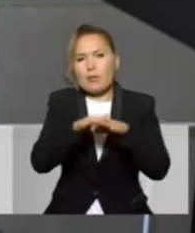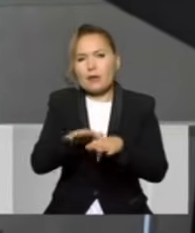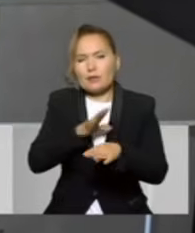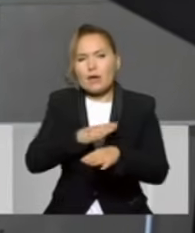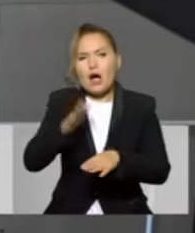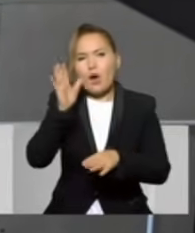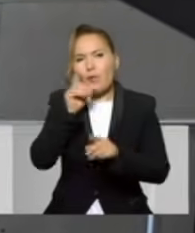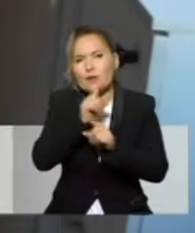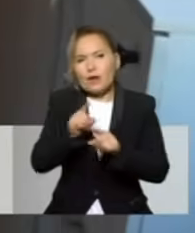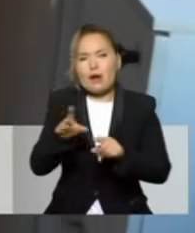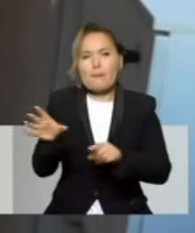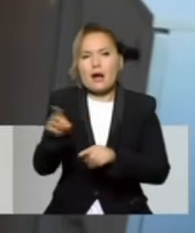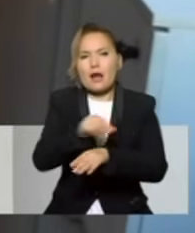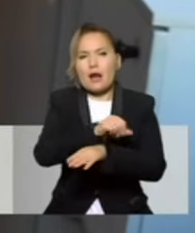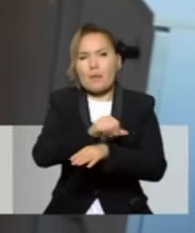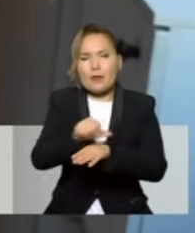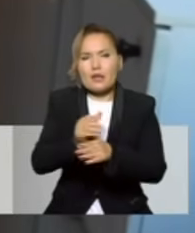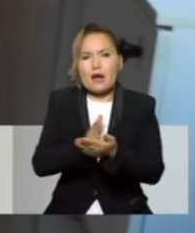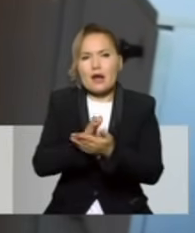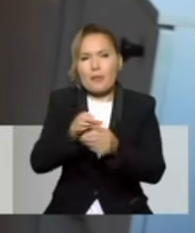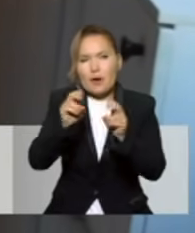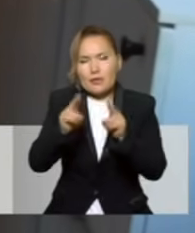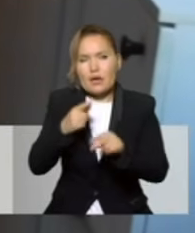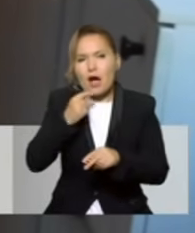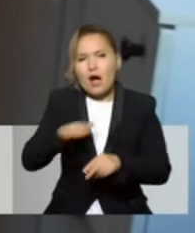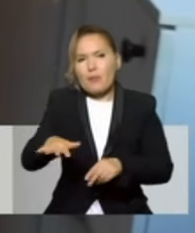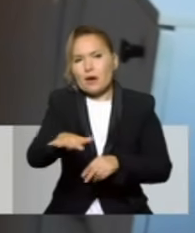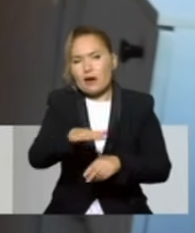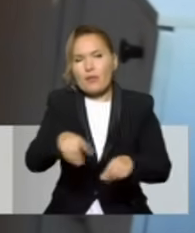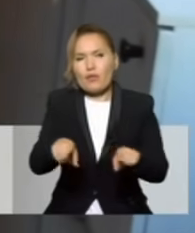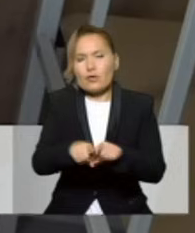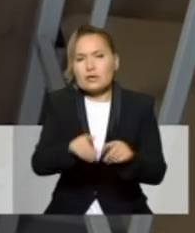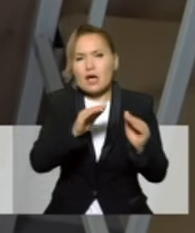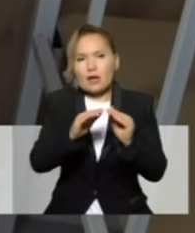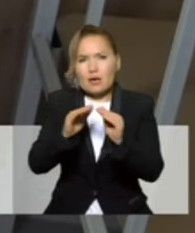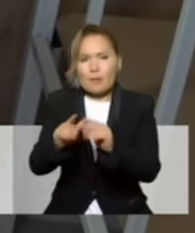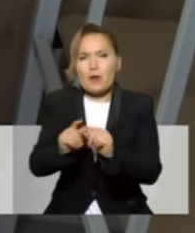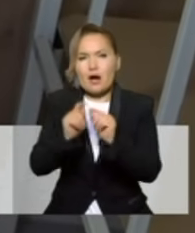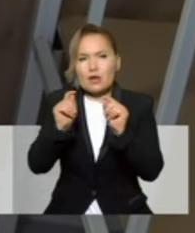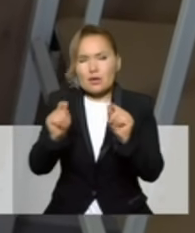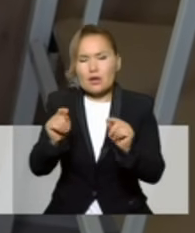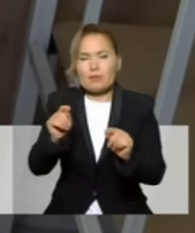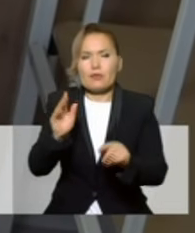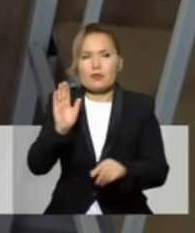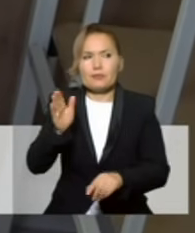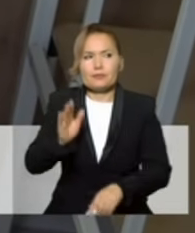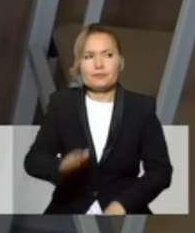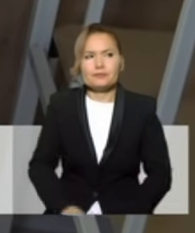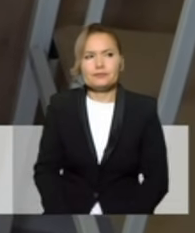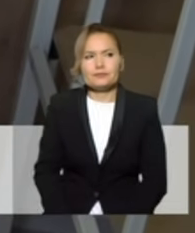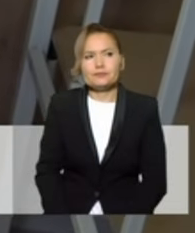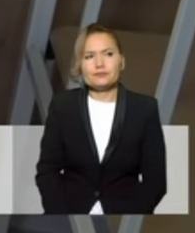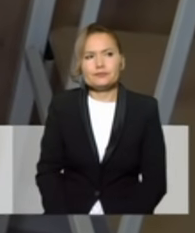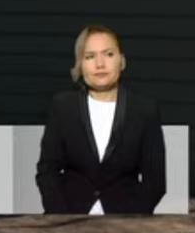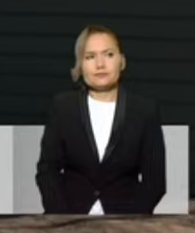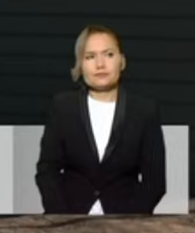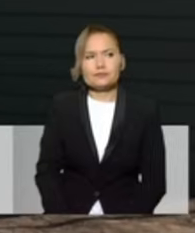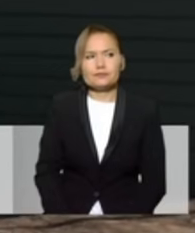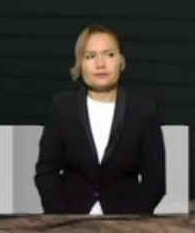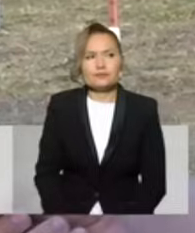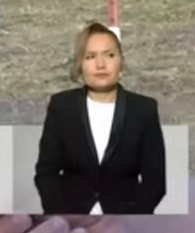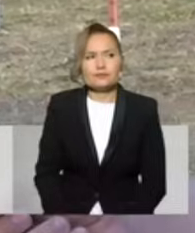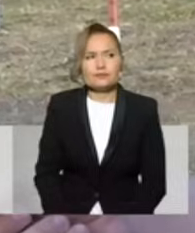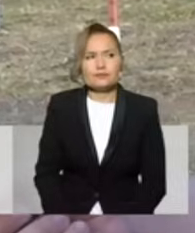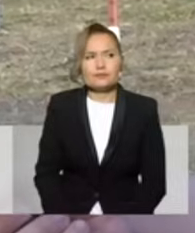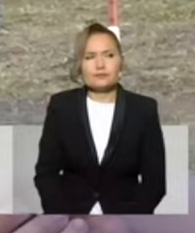бөлінген. Алдағы уақытта барлық шегара бөлімшесінің аумағында дәл осындай кешеннің 8-і қойылмақ.